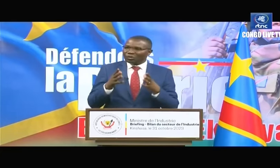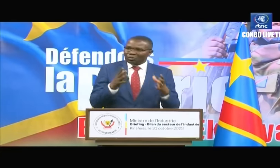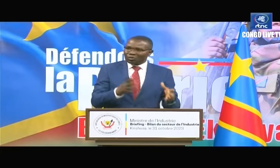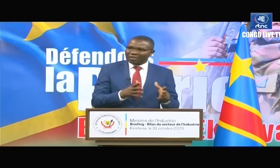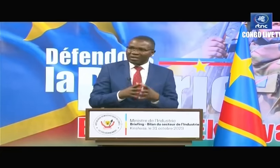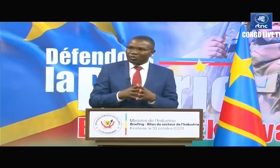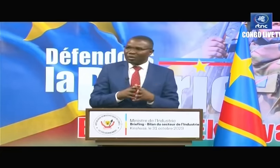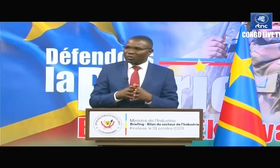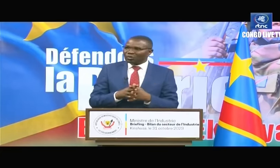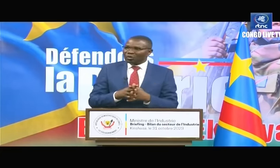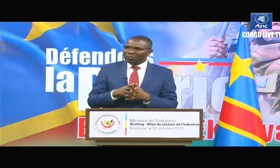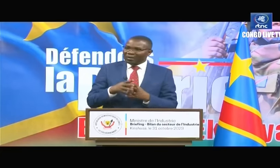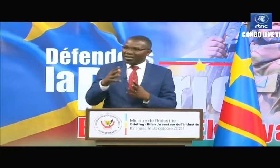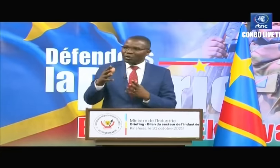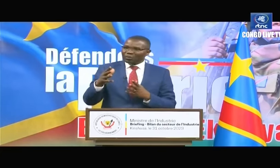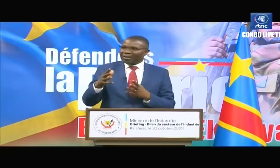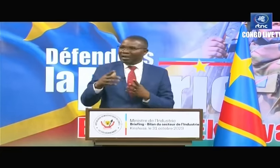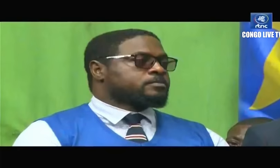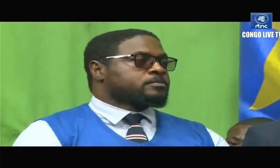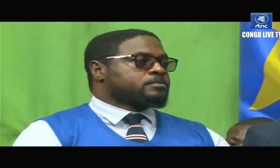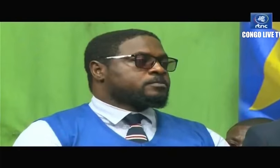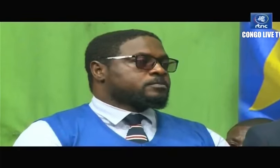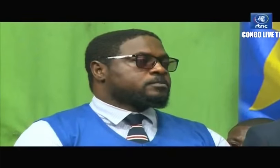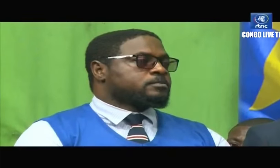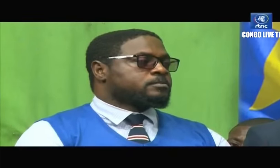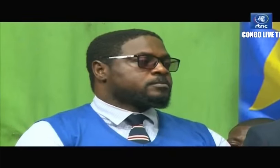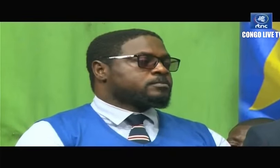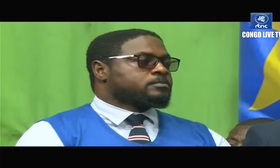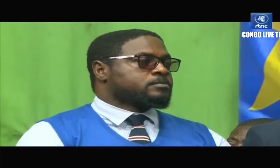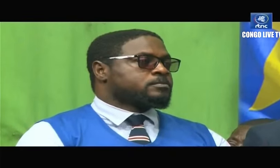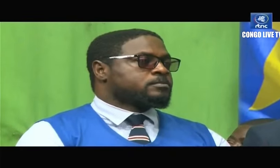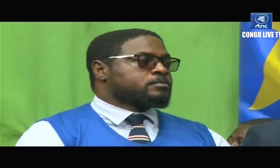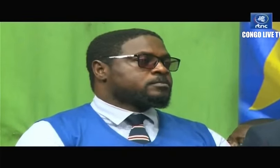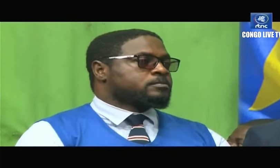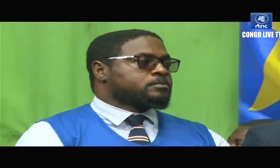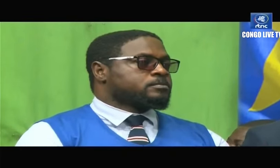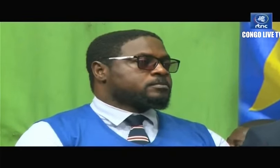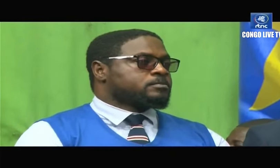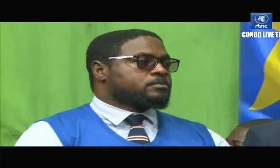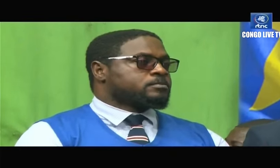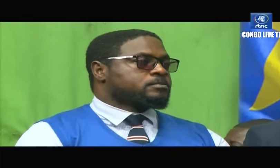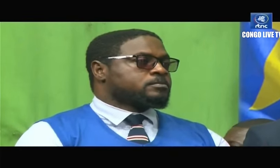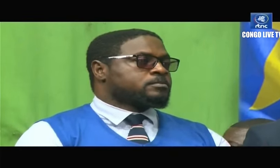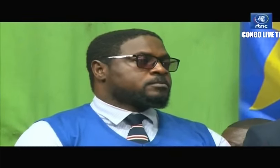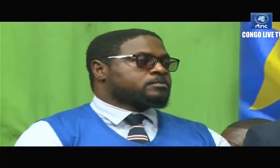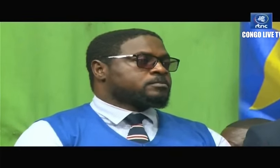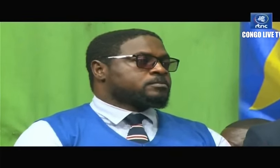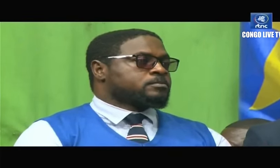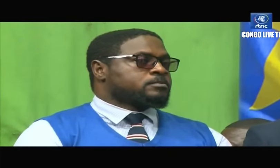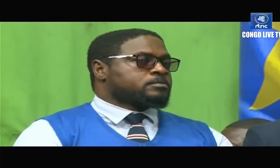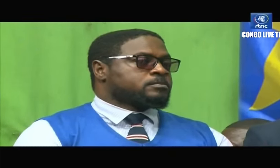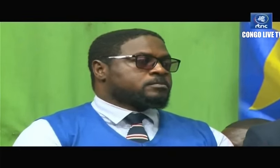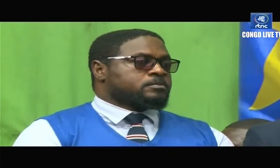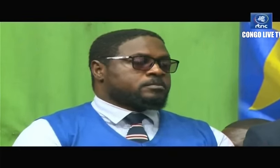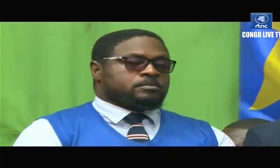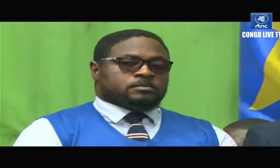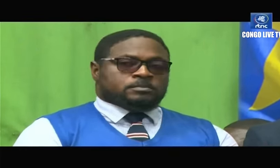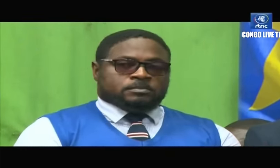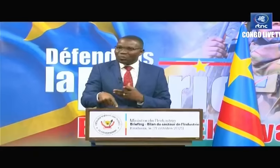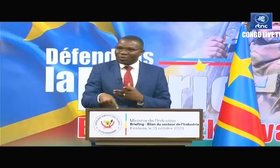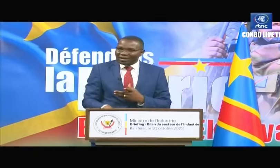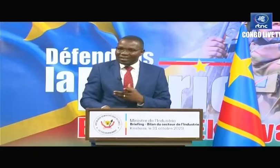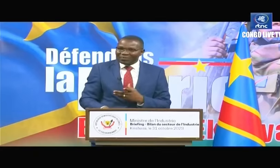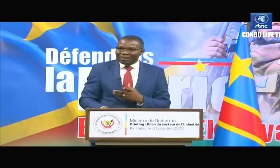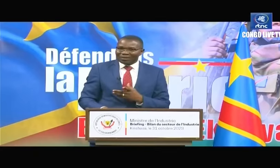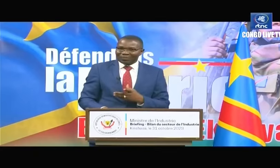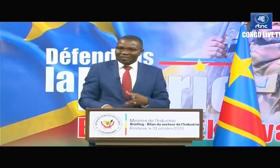malédiction, continent de corruption. Mais désormais, avec la crise en Ukraine, eh bien, l'Europe a compris que le partenaire de demain, qui est le